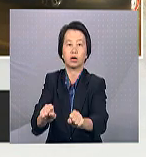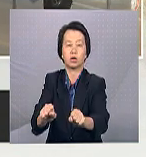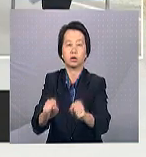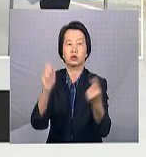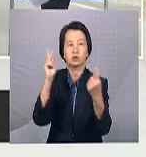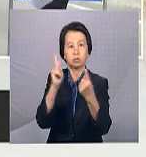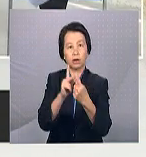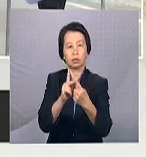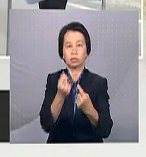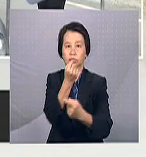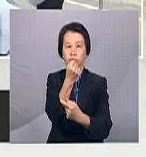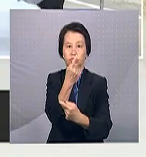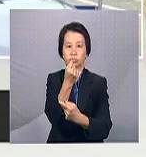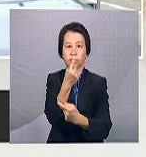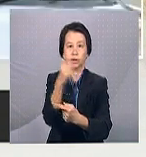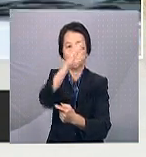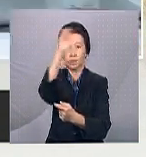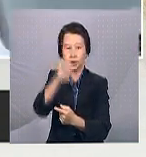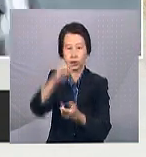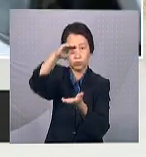kepada 11%.